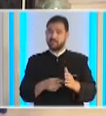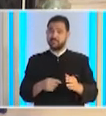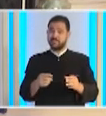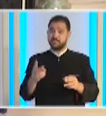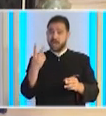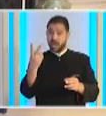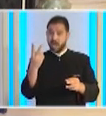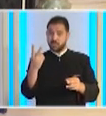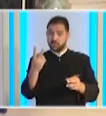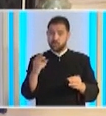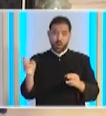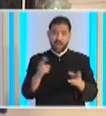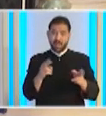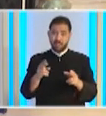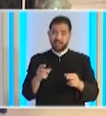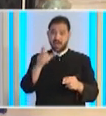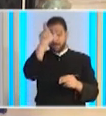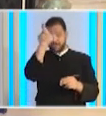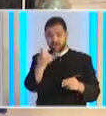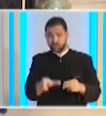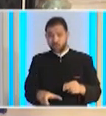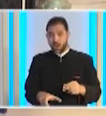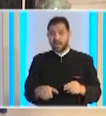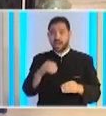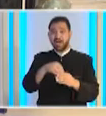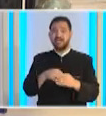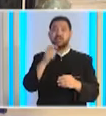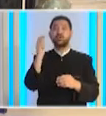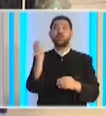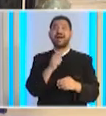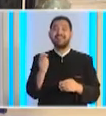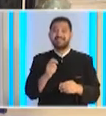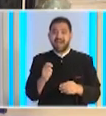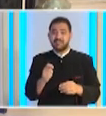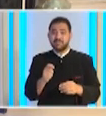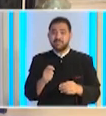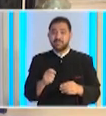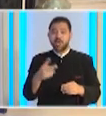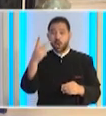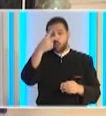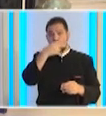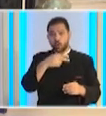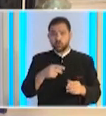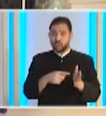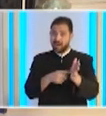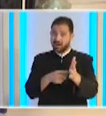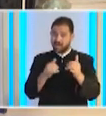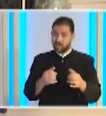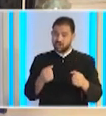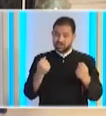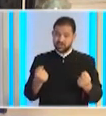care compun persoana umană, presupun persoana în întregul ei. Adică asceza se referă în special la acest